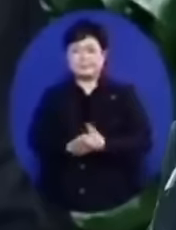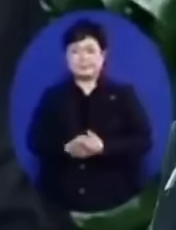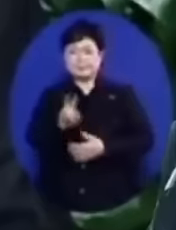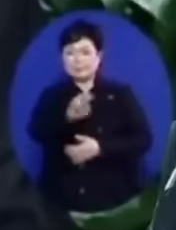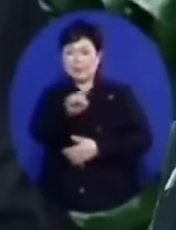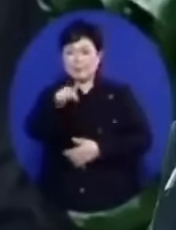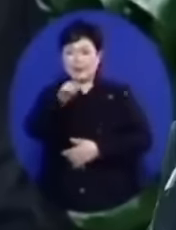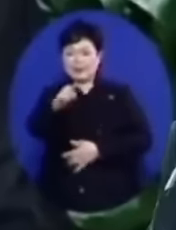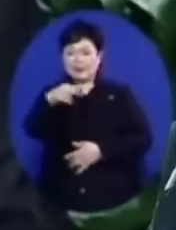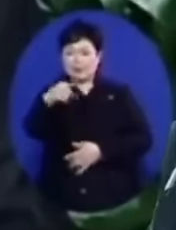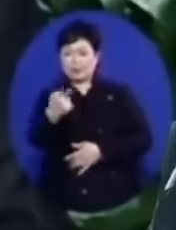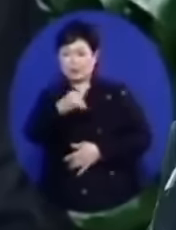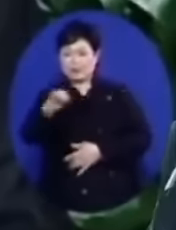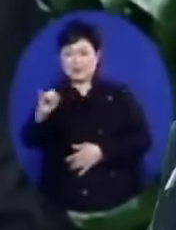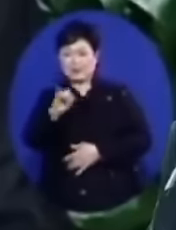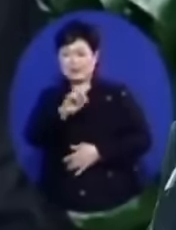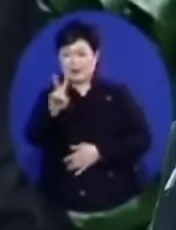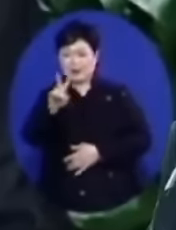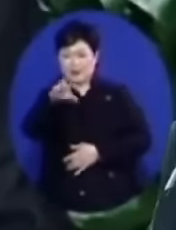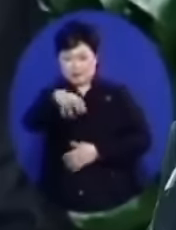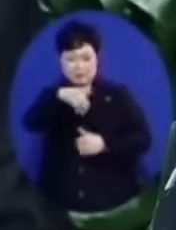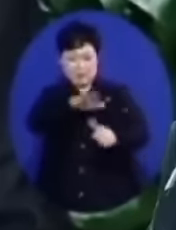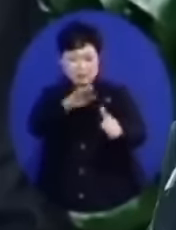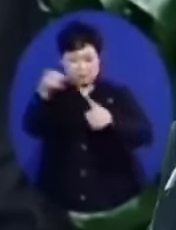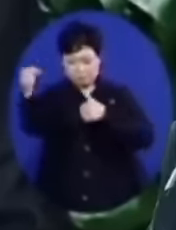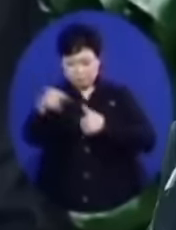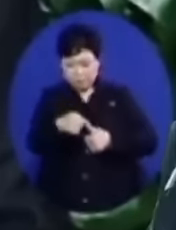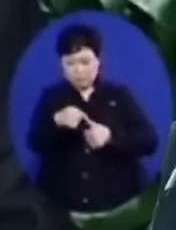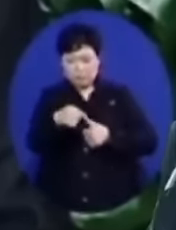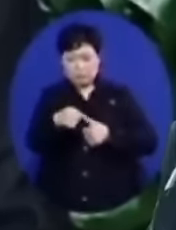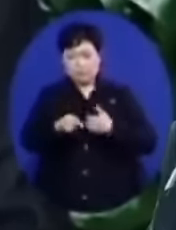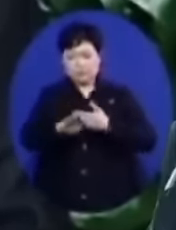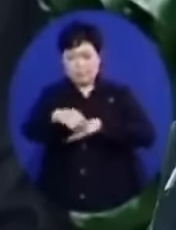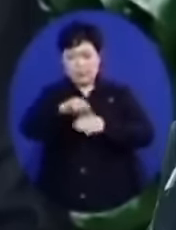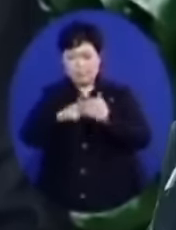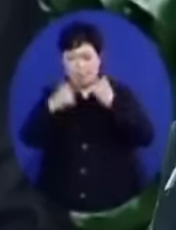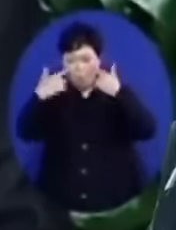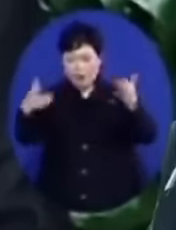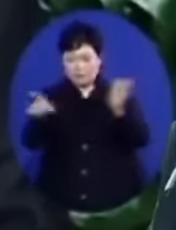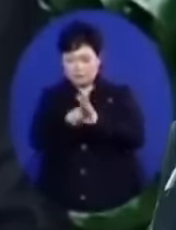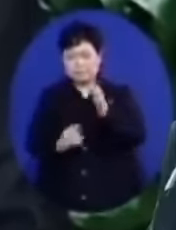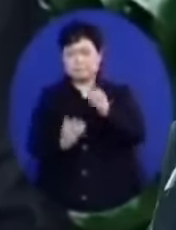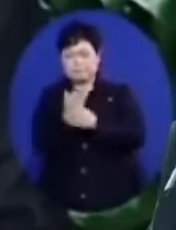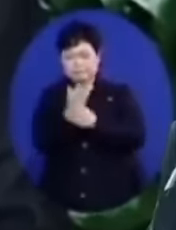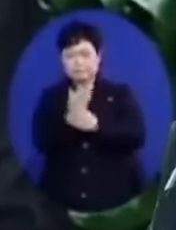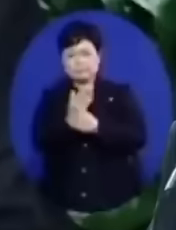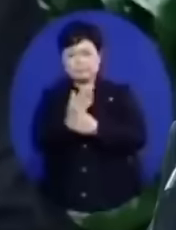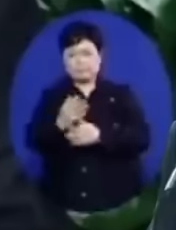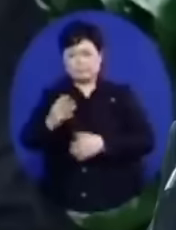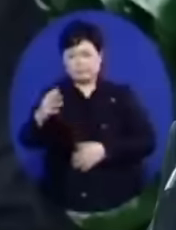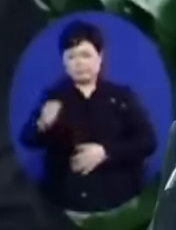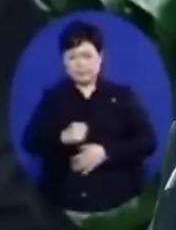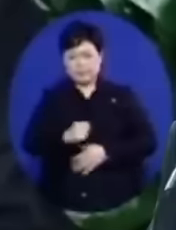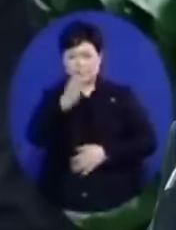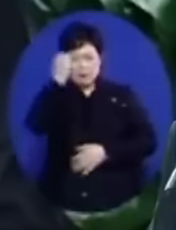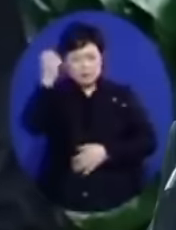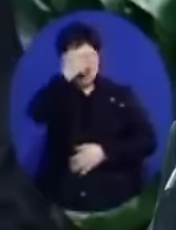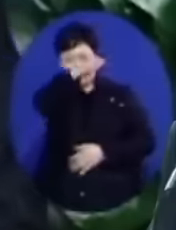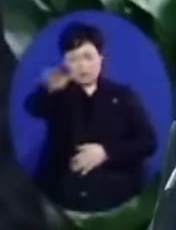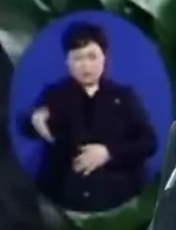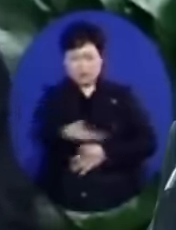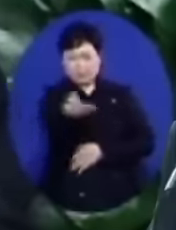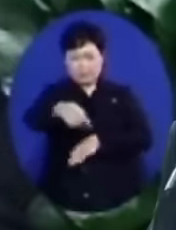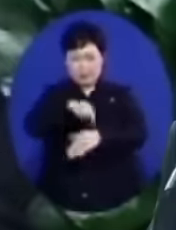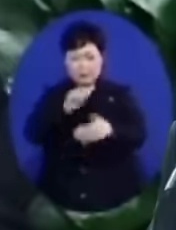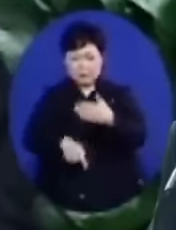마게도니아로 가라는 지시를 받고 난 다음에야 마음의 확신을 가질 수 있었습니다. 성령이 우리 가슴 속에